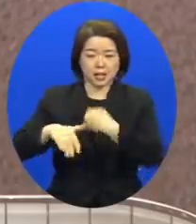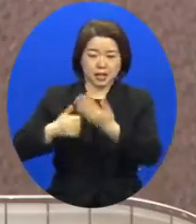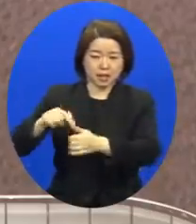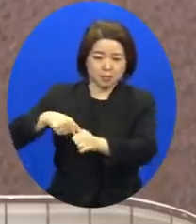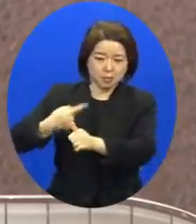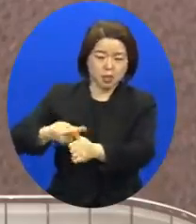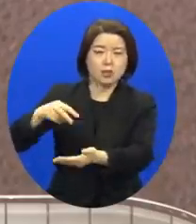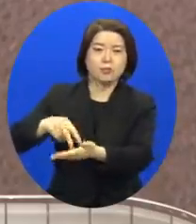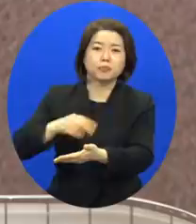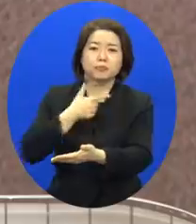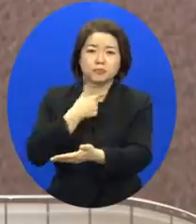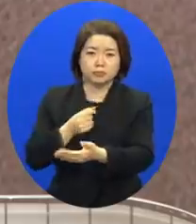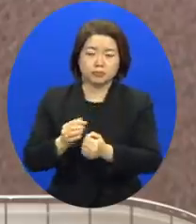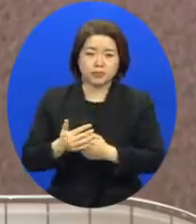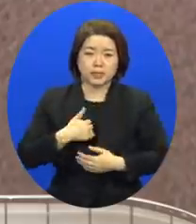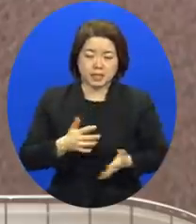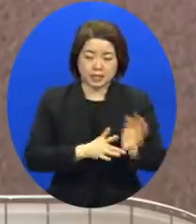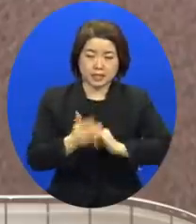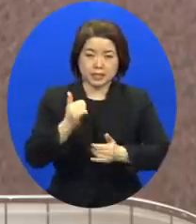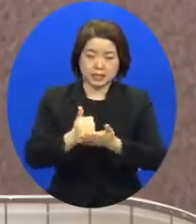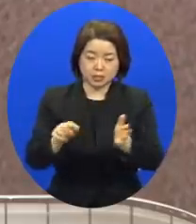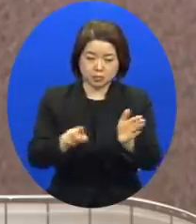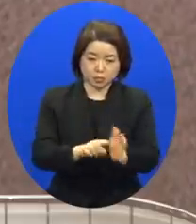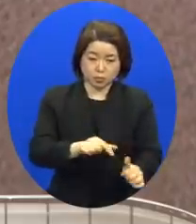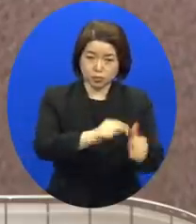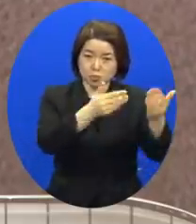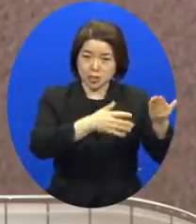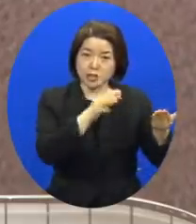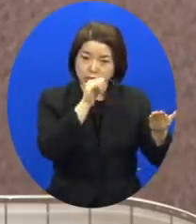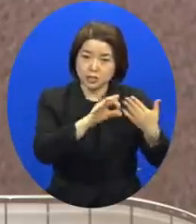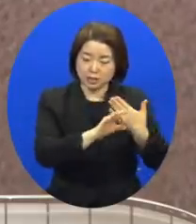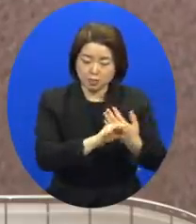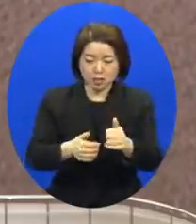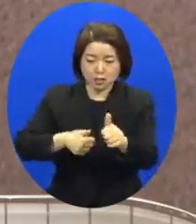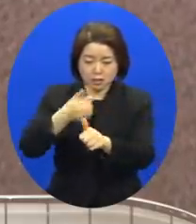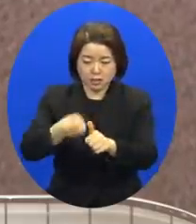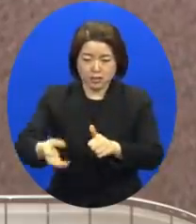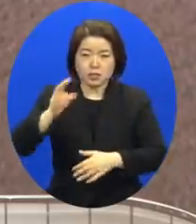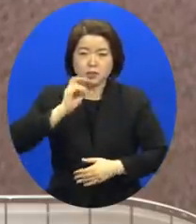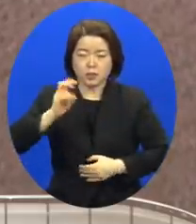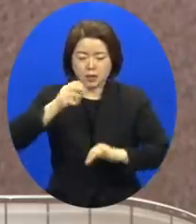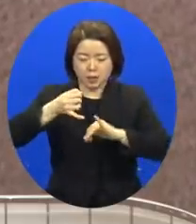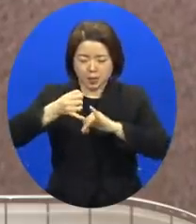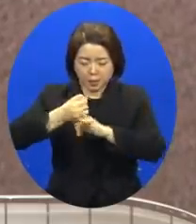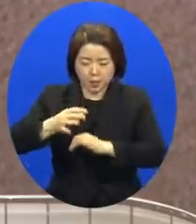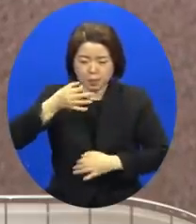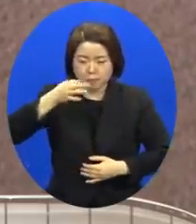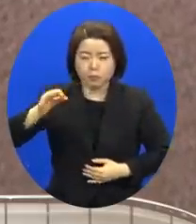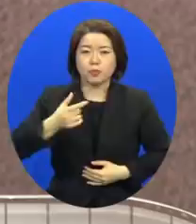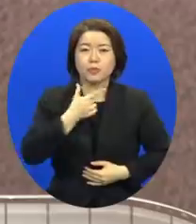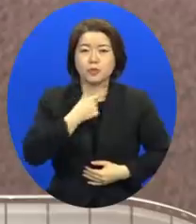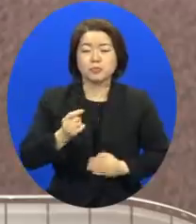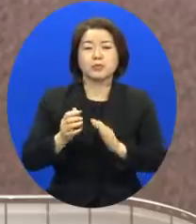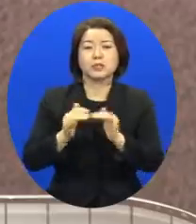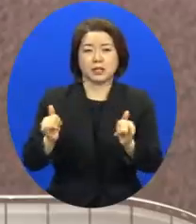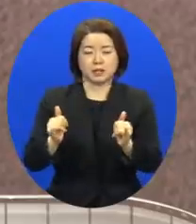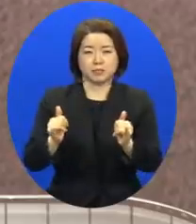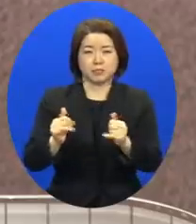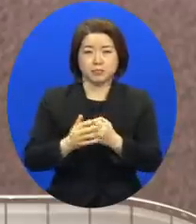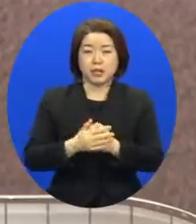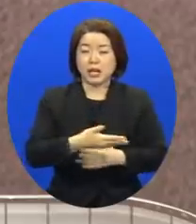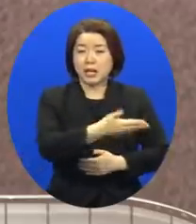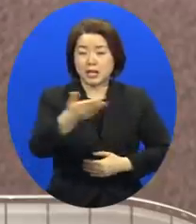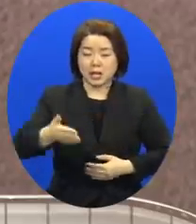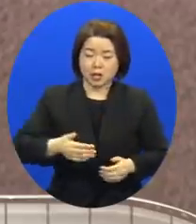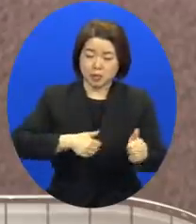것입니다 내가 예수 믿고 구원을 받았다면 승리의 노래 도 반드시 부르는 자가 되기를 거나 여러분은 승리의